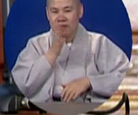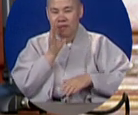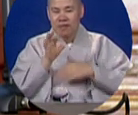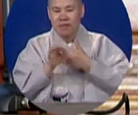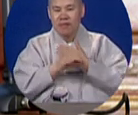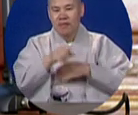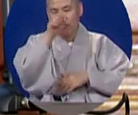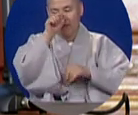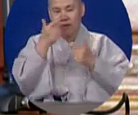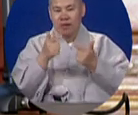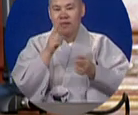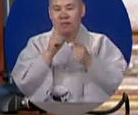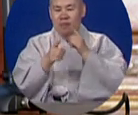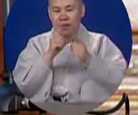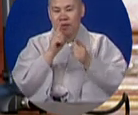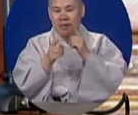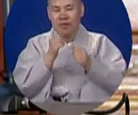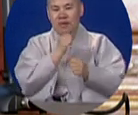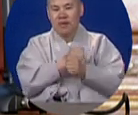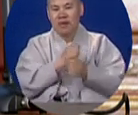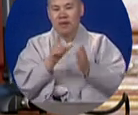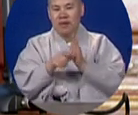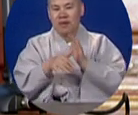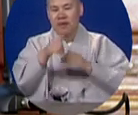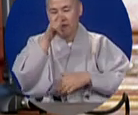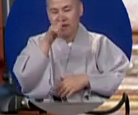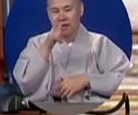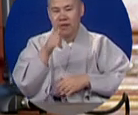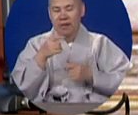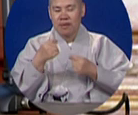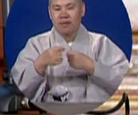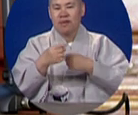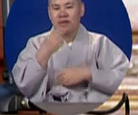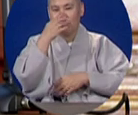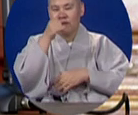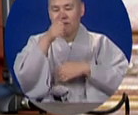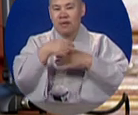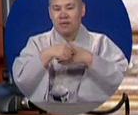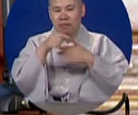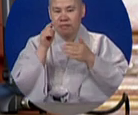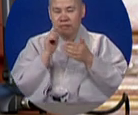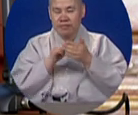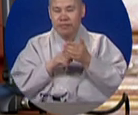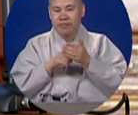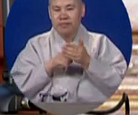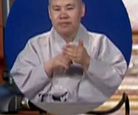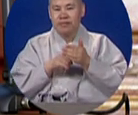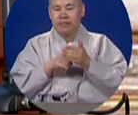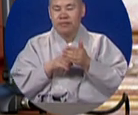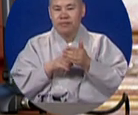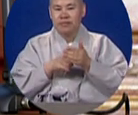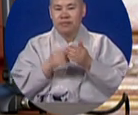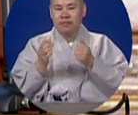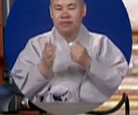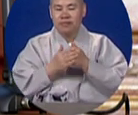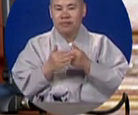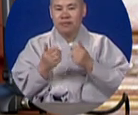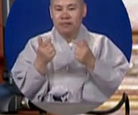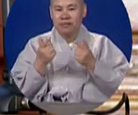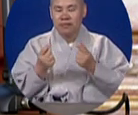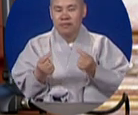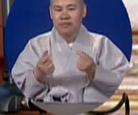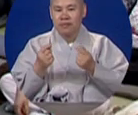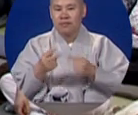안 좋은 말도 할 때가 온다는 거죠 그게 중생심이거든요 그러니까 이러한